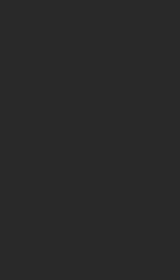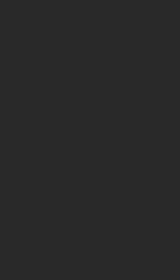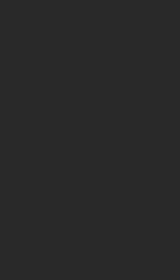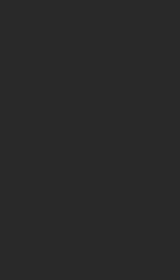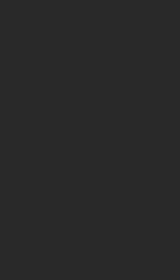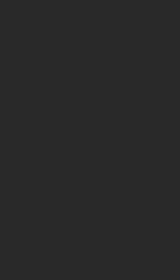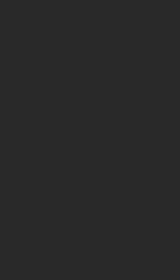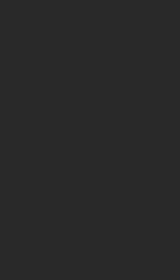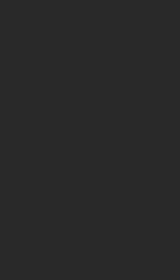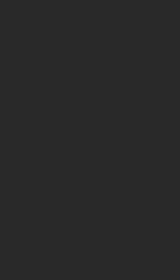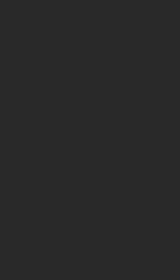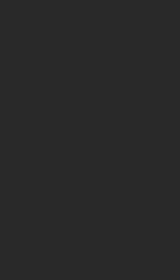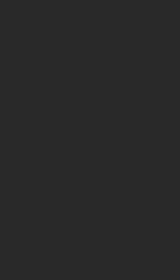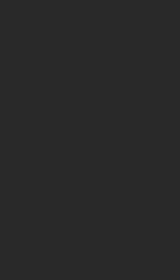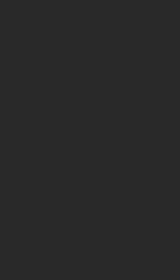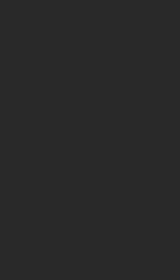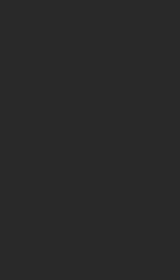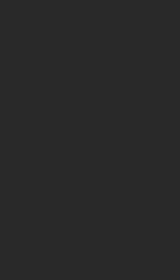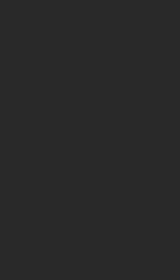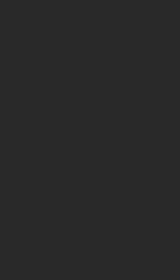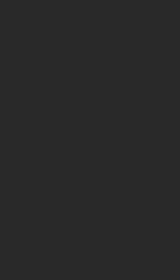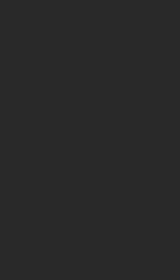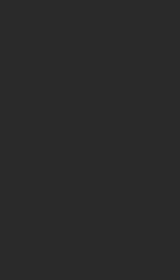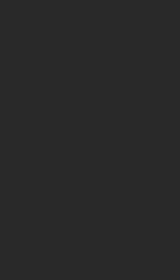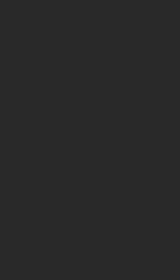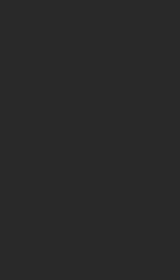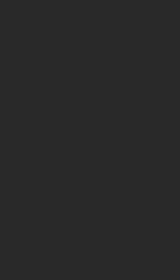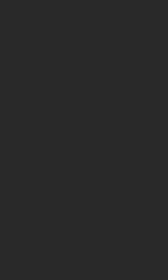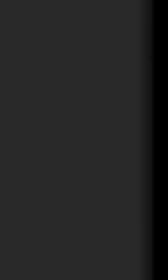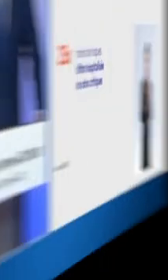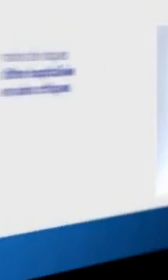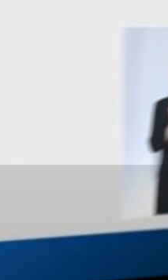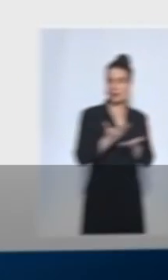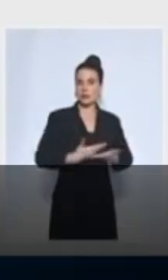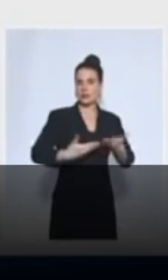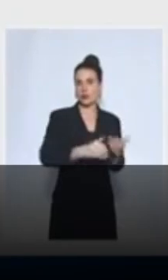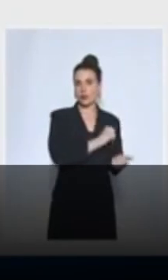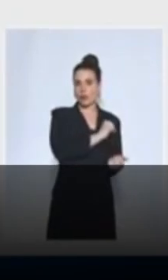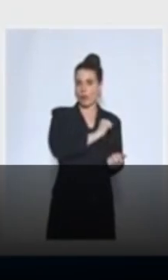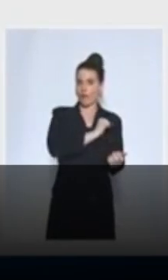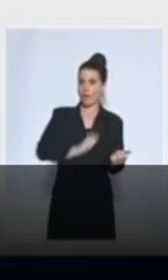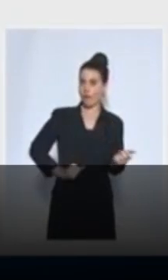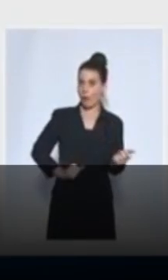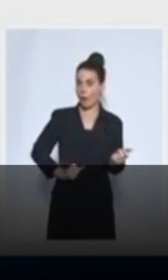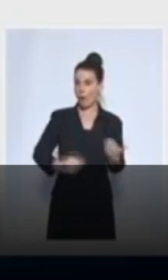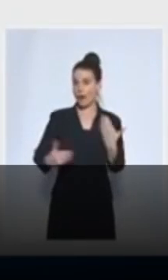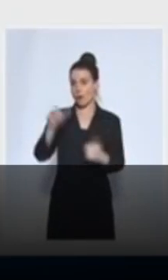95%. Ce qui évidemment n'est plus le cas. Place à la 5e fake news. Non vaccinés.